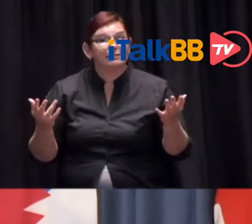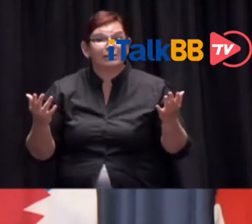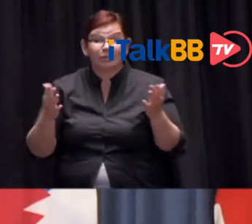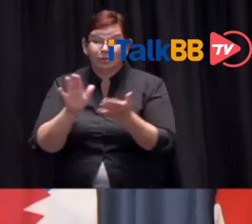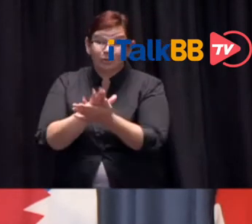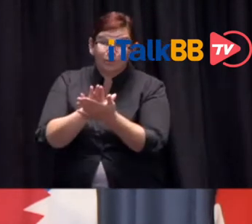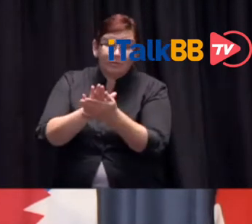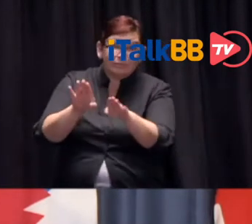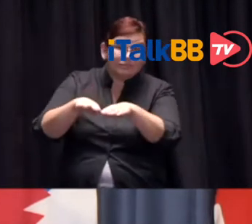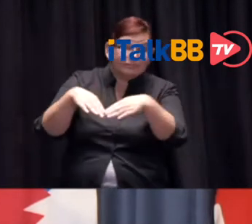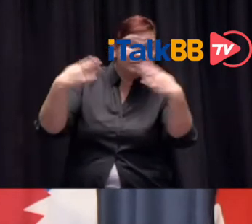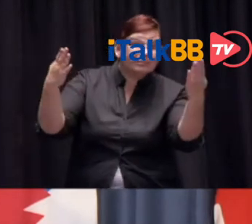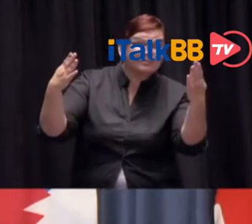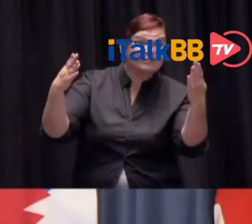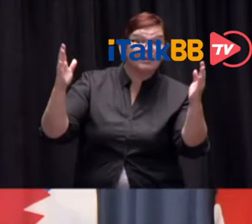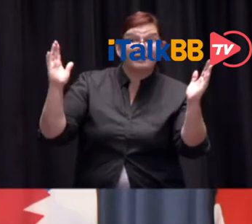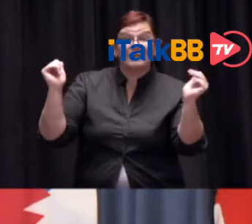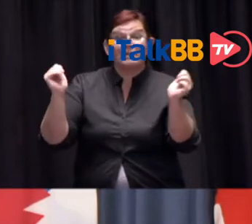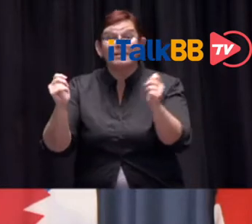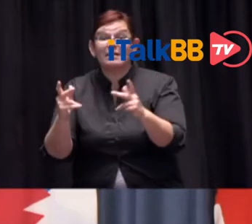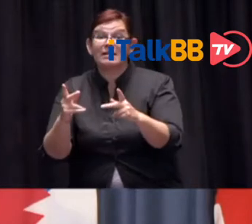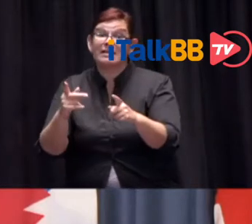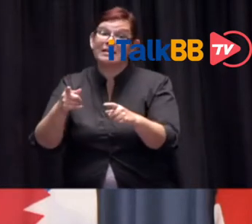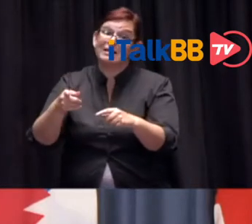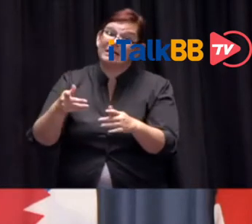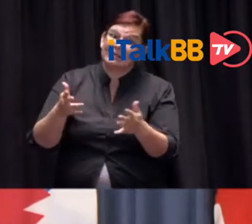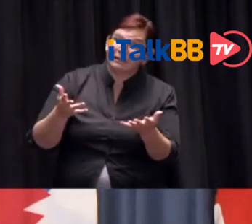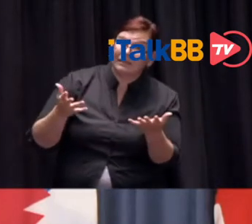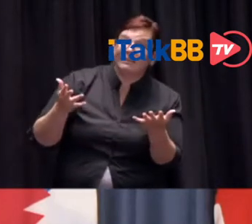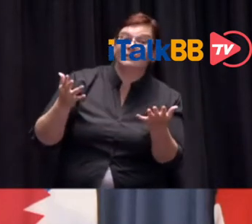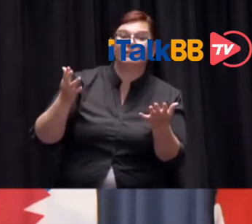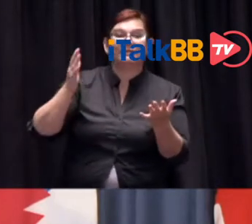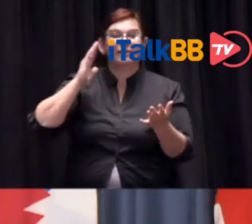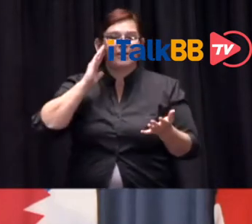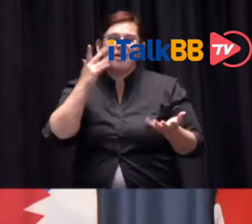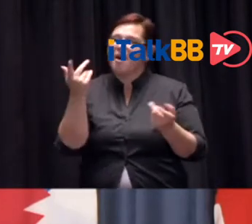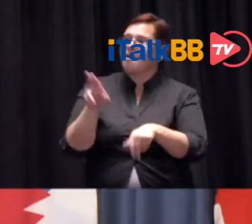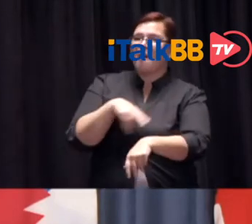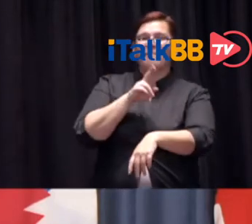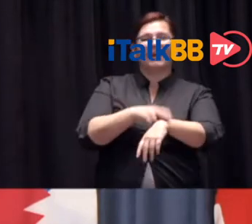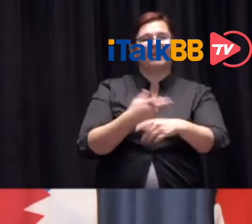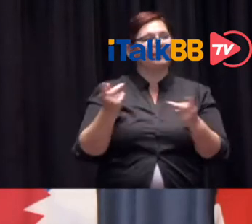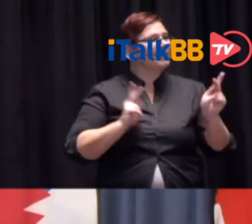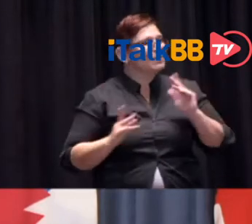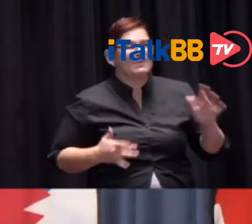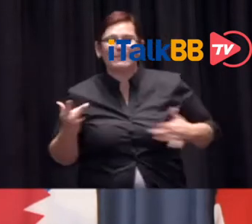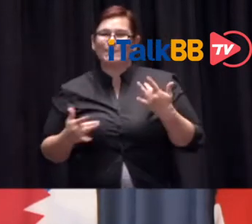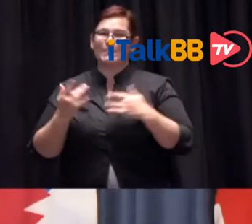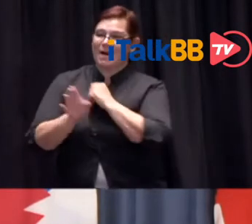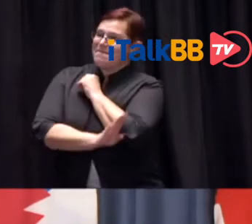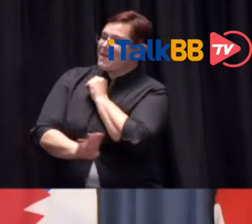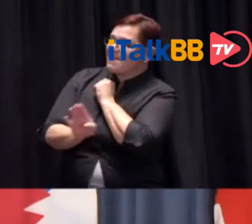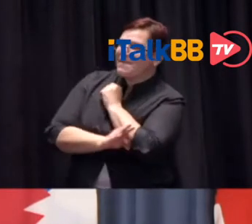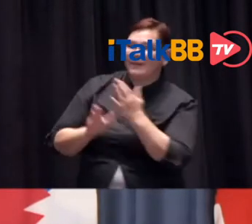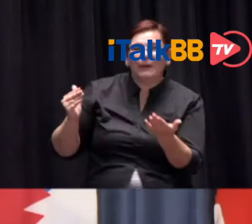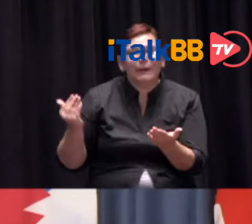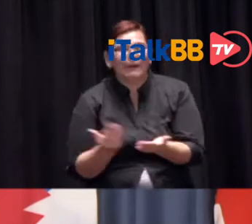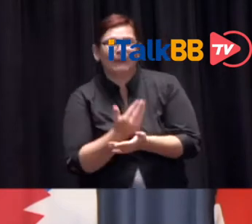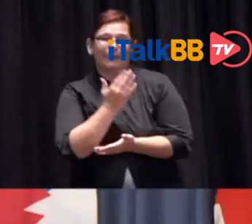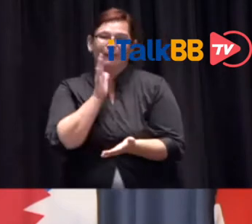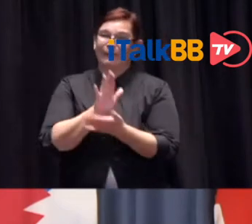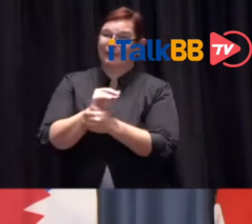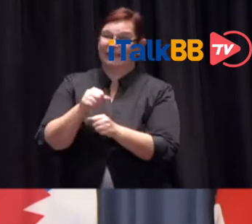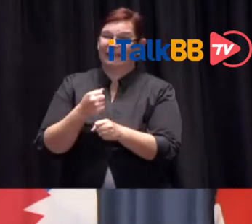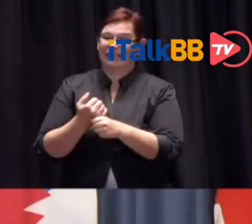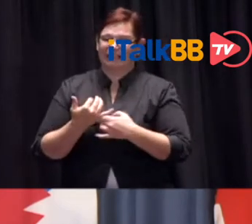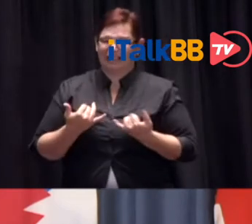目前也要动员起来对付不断出现的病例。迪惠纳引用明尼苏达大学传染病研究中心所指，疫情可能以三种